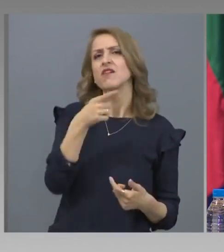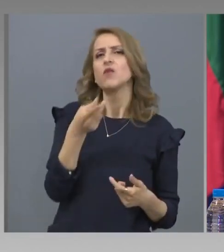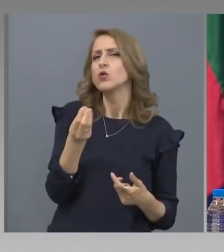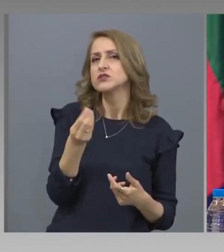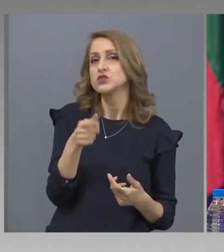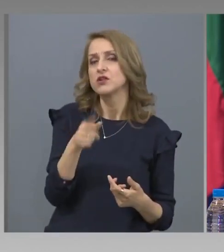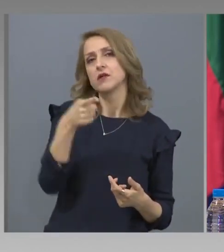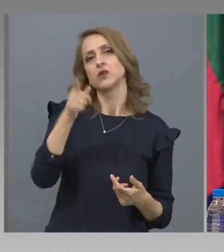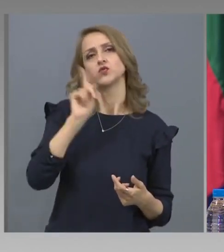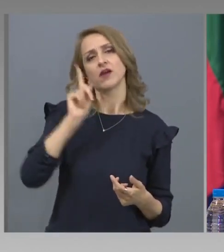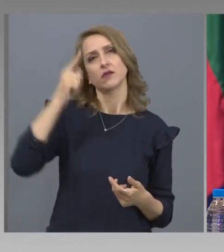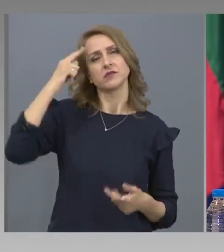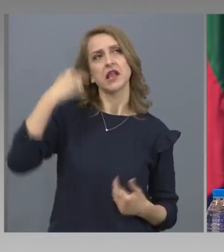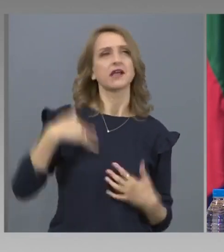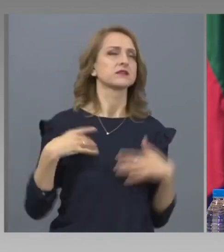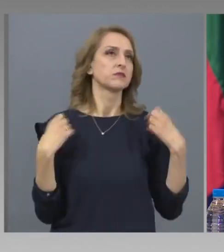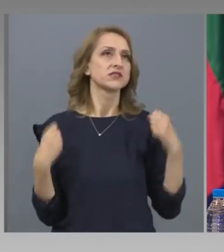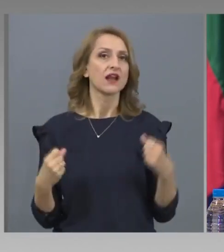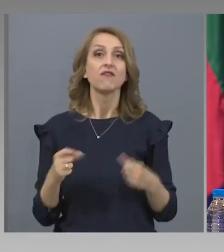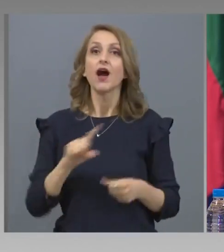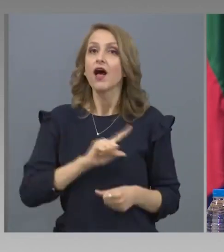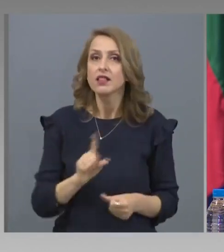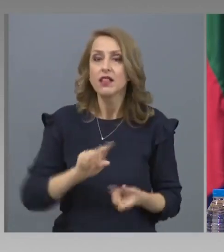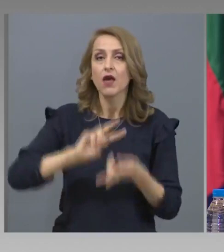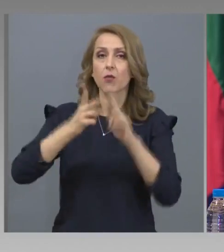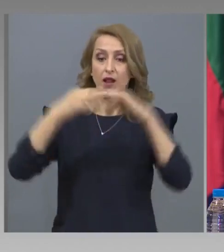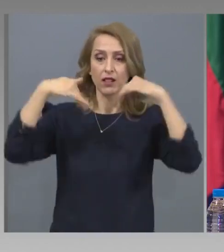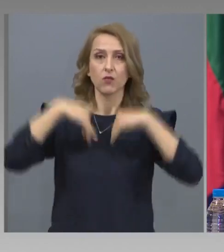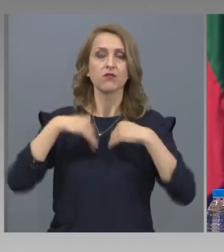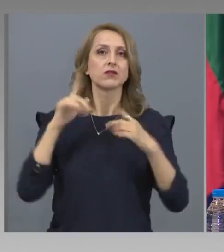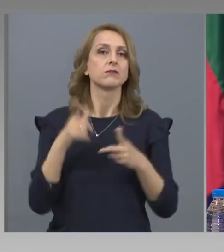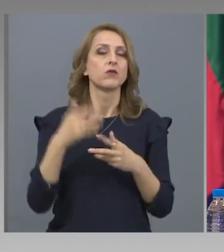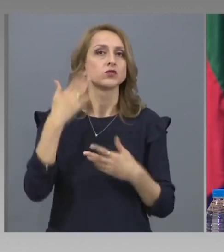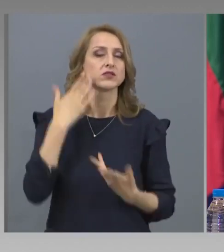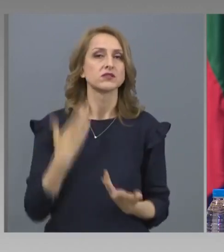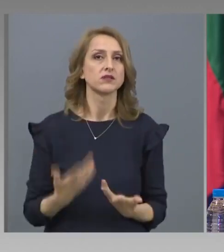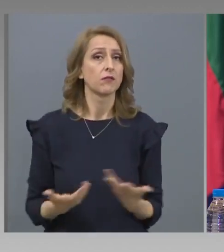си. И виждаш, че повтаря. И виждаш, че се умира.